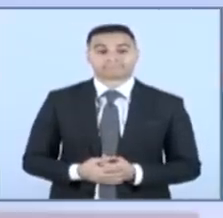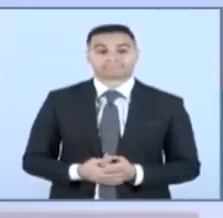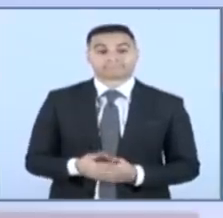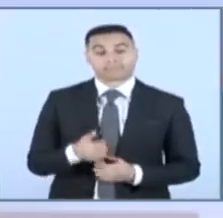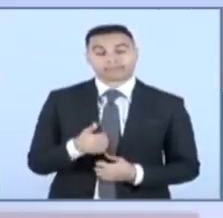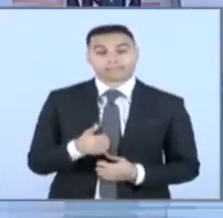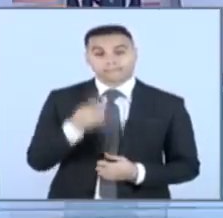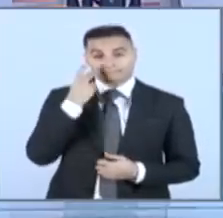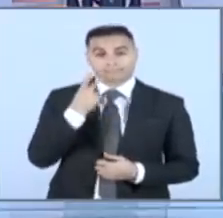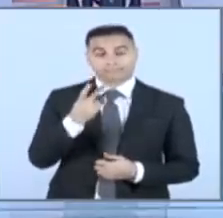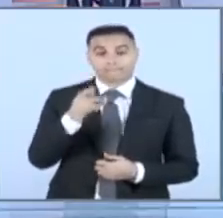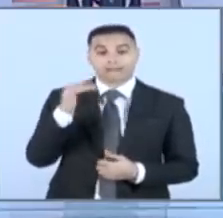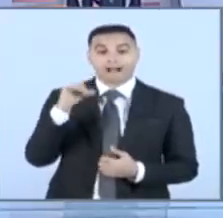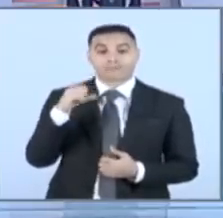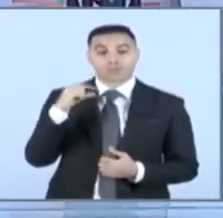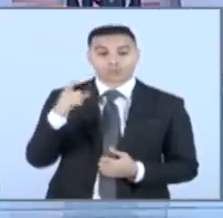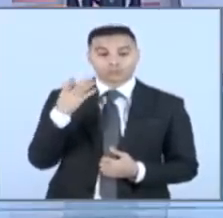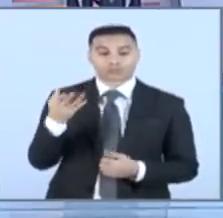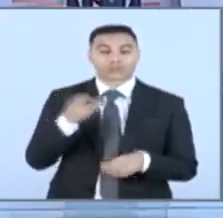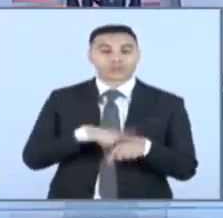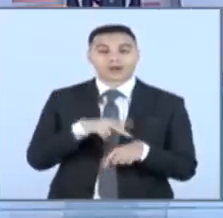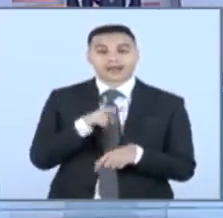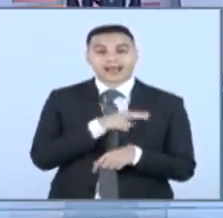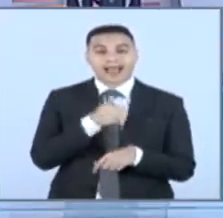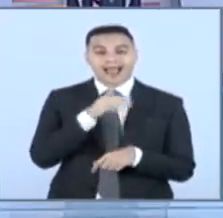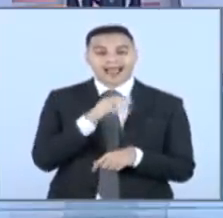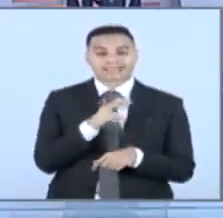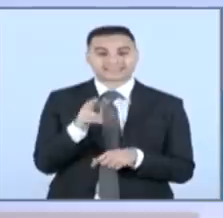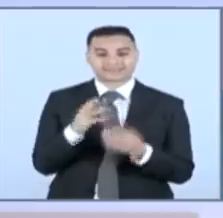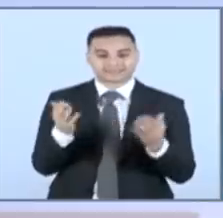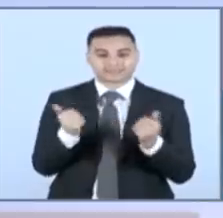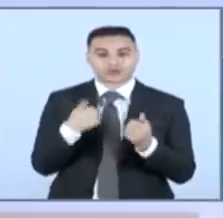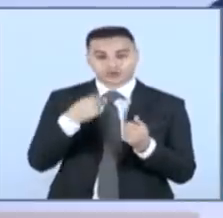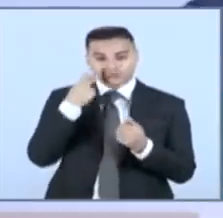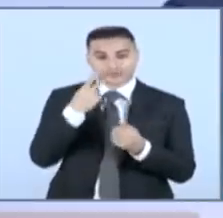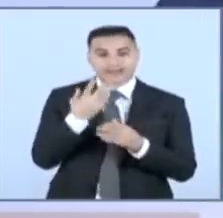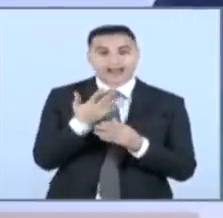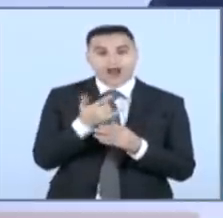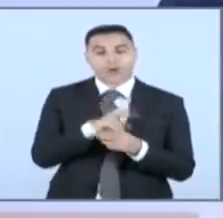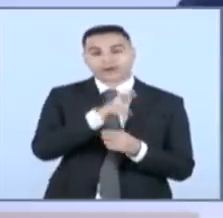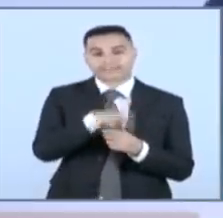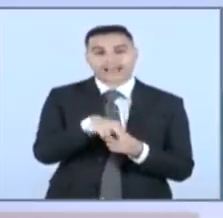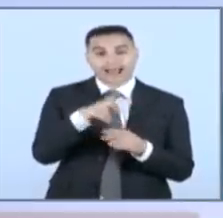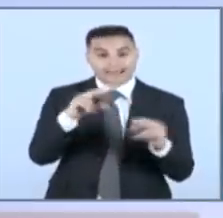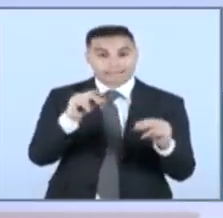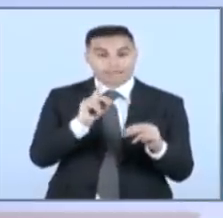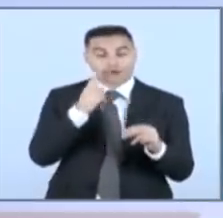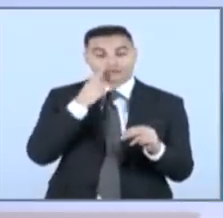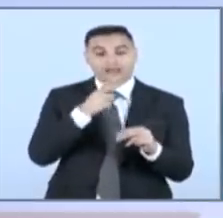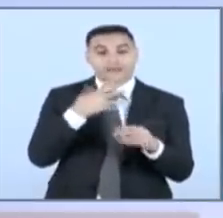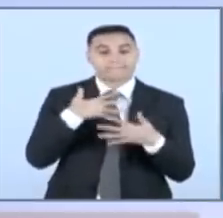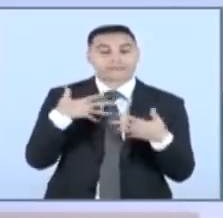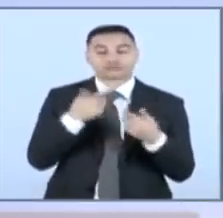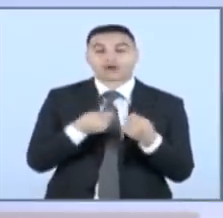تمام، هناخد من محمود وهناخد من آسر. نروح ليحيى. يا يحيى، ايه اكتر